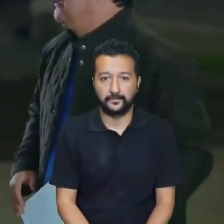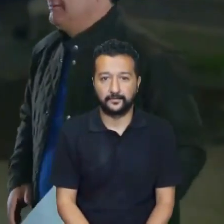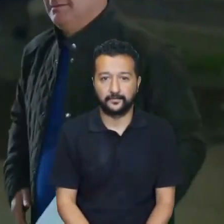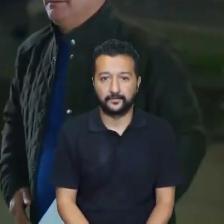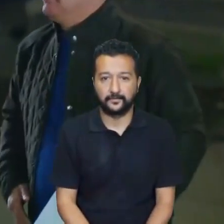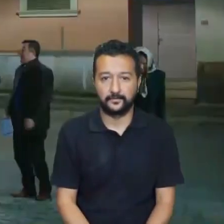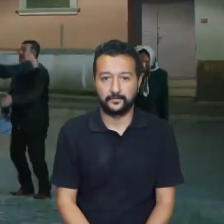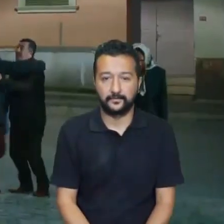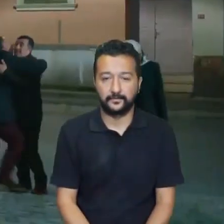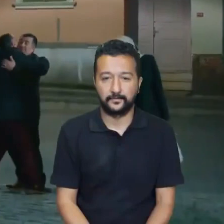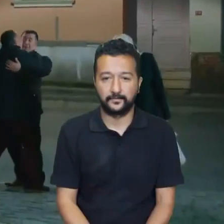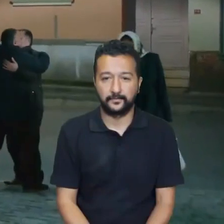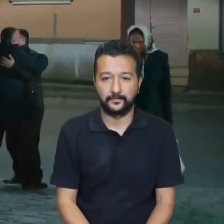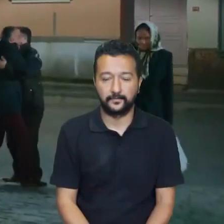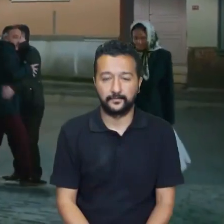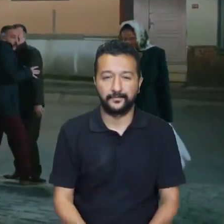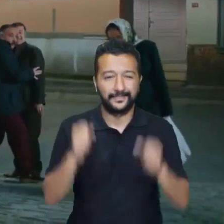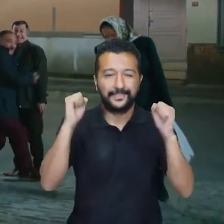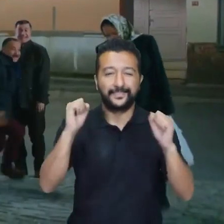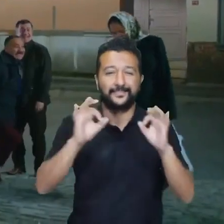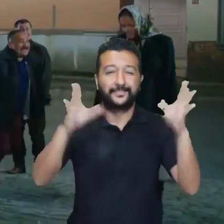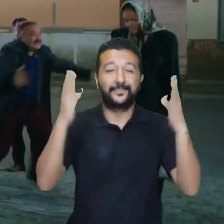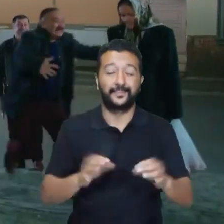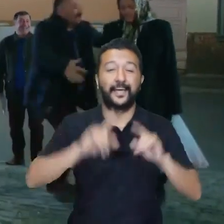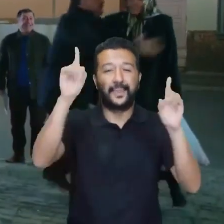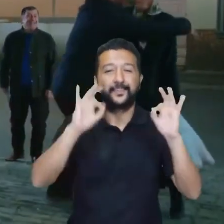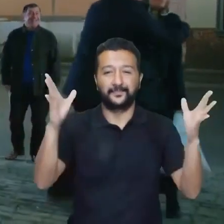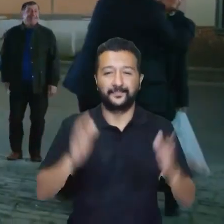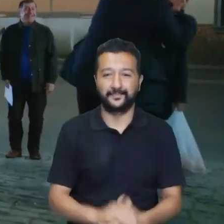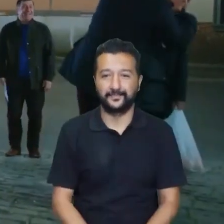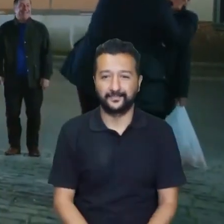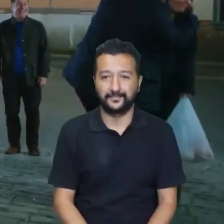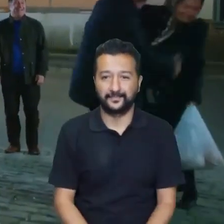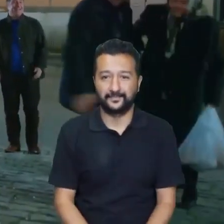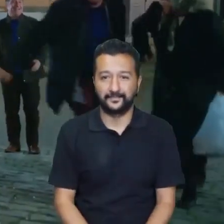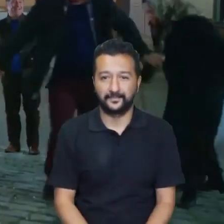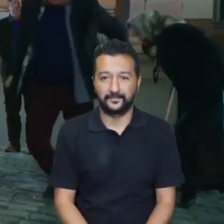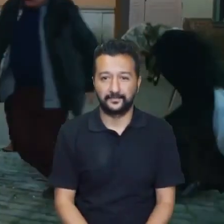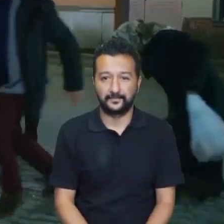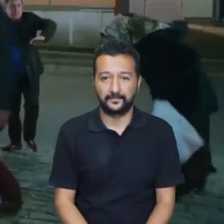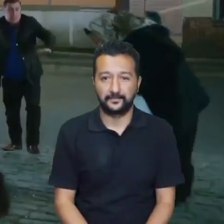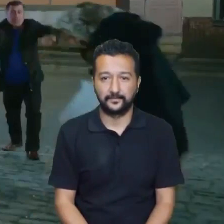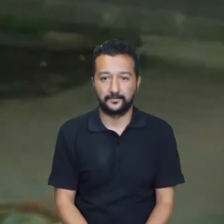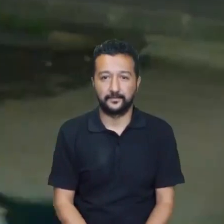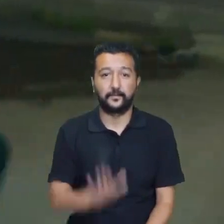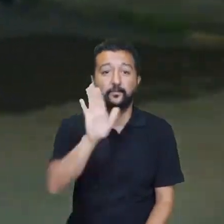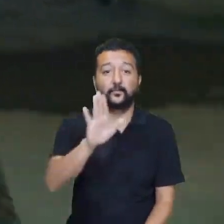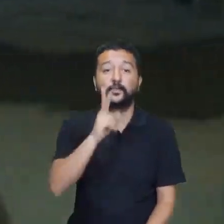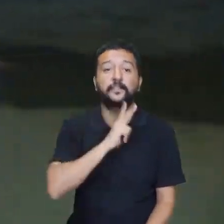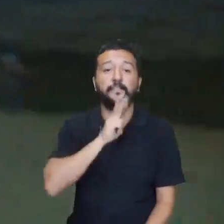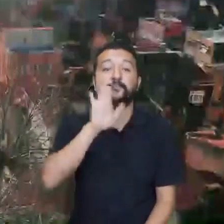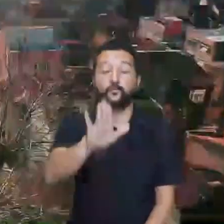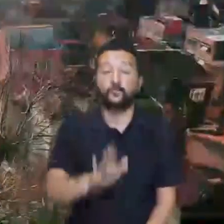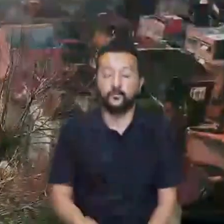sarıldılar. Ay Şener! Yoldan geçen 70'li yaşlardaki kadına sarılınca kadın bastonla kovaladı. Dur, dur teyze, dur,